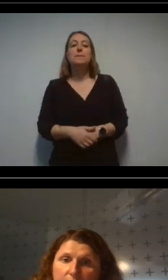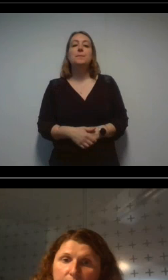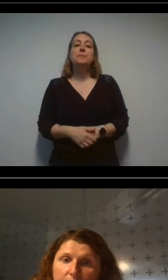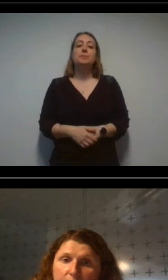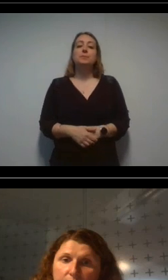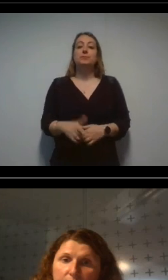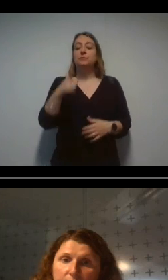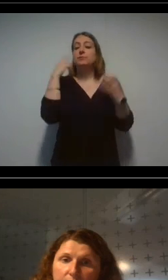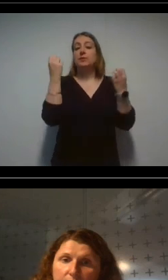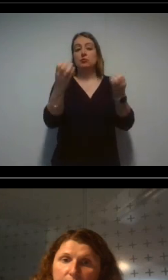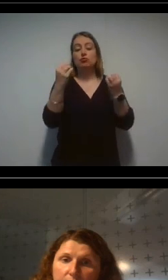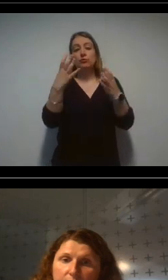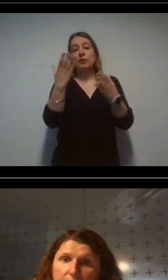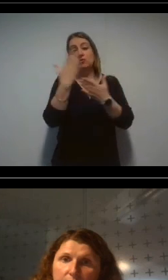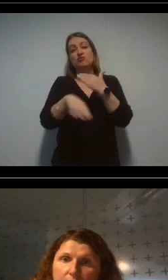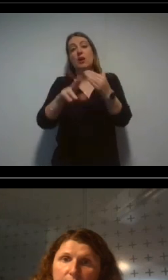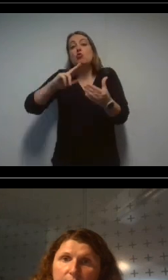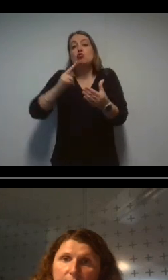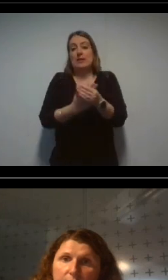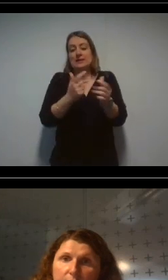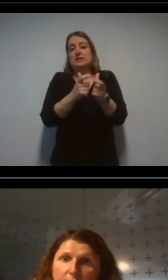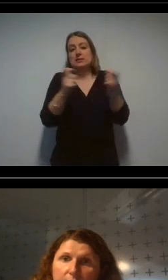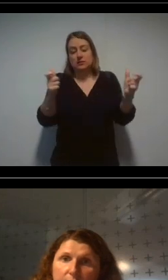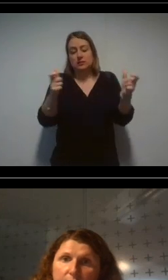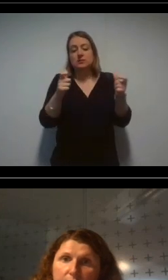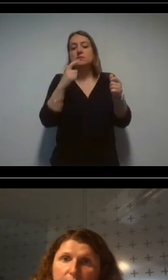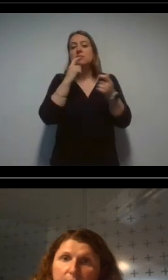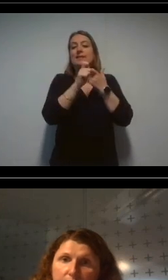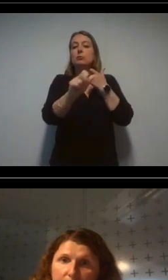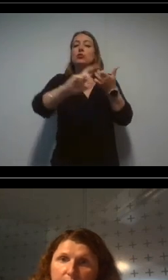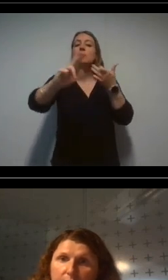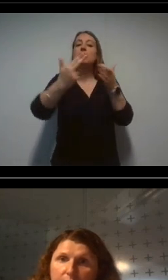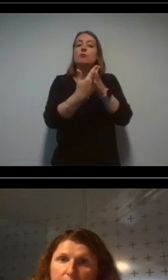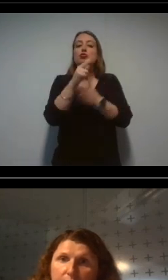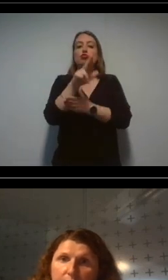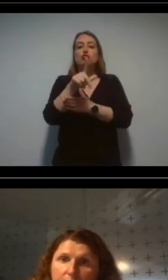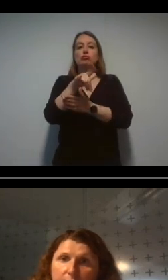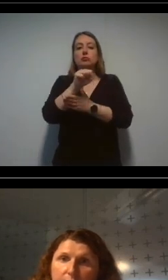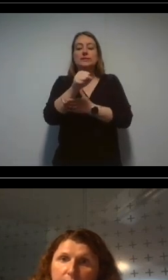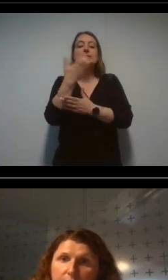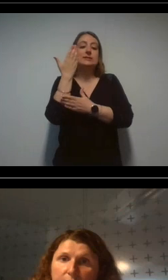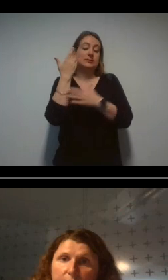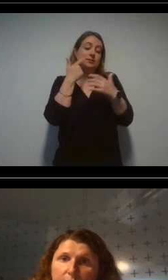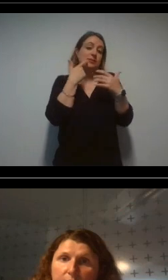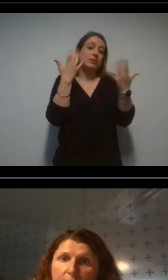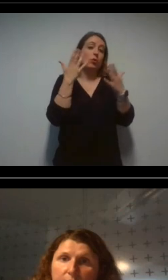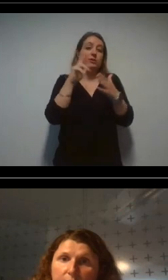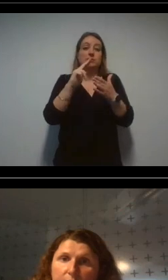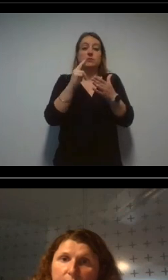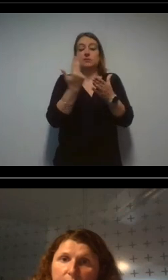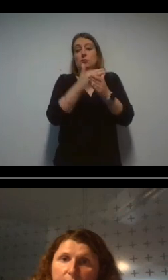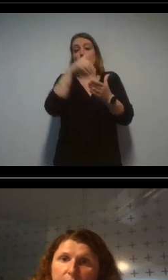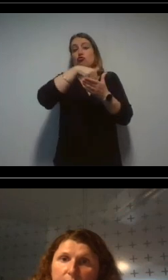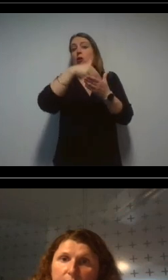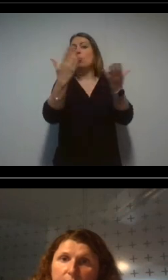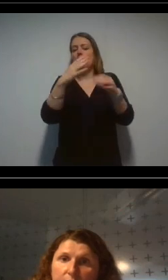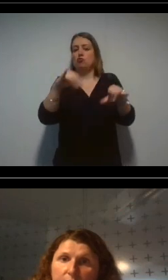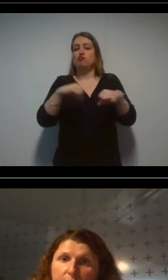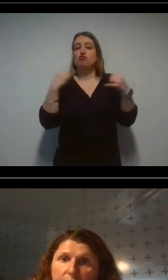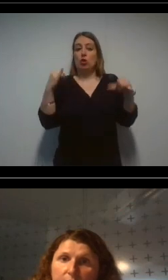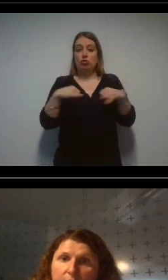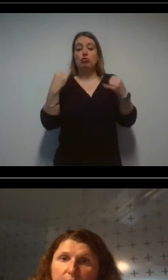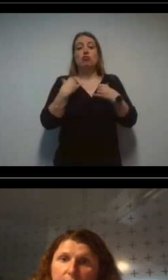de dispositifs ULIS. Donc, les dispositifs ULIS, c'est des dispositifs au sein desquels des jeunes qui sont scolarisés